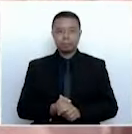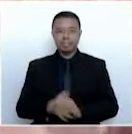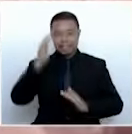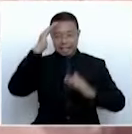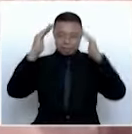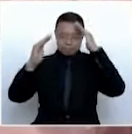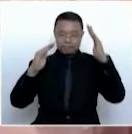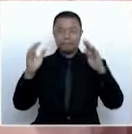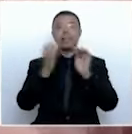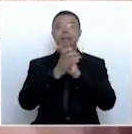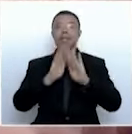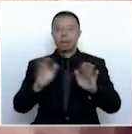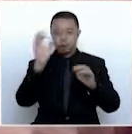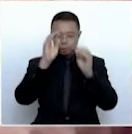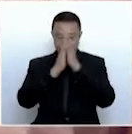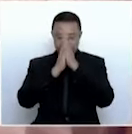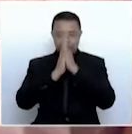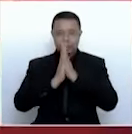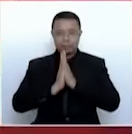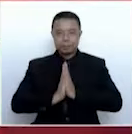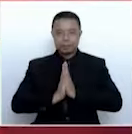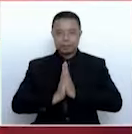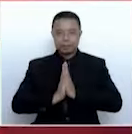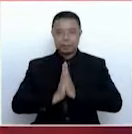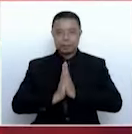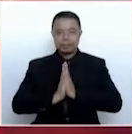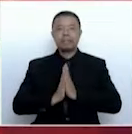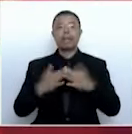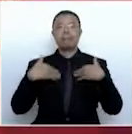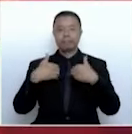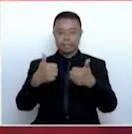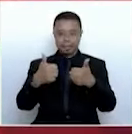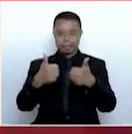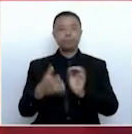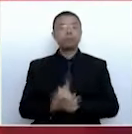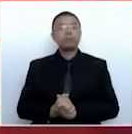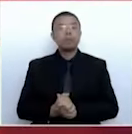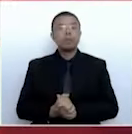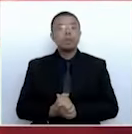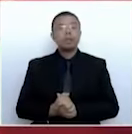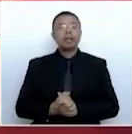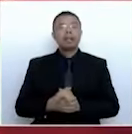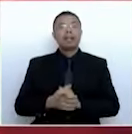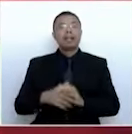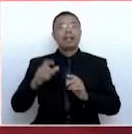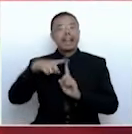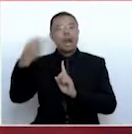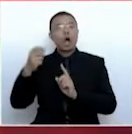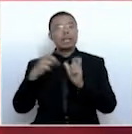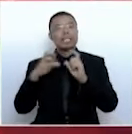Shalom, salam sejahtera, Om Swastiastu, Namo Buddhaya, salam kebajikan. Daun salam,